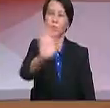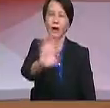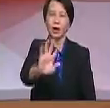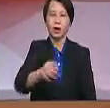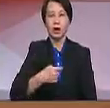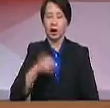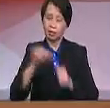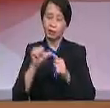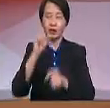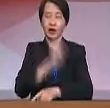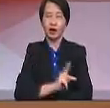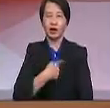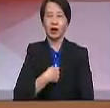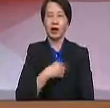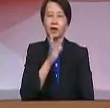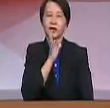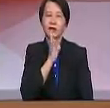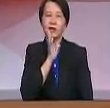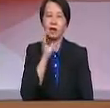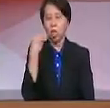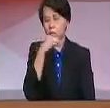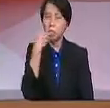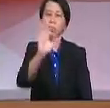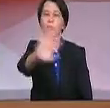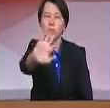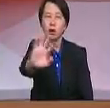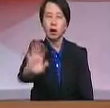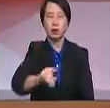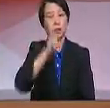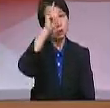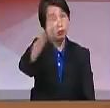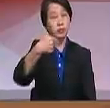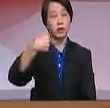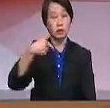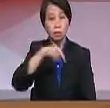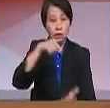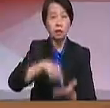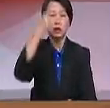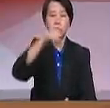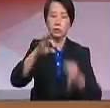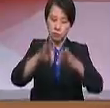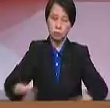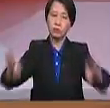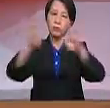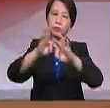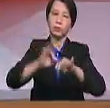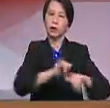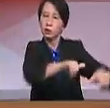kali saya bercakap, saya nak membebel je setiap kali penutup. Sebenarnya ini adalah untuk kepentingan